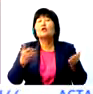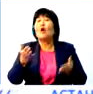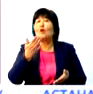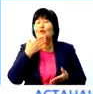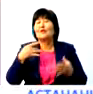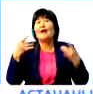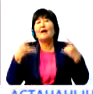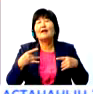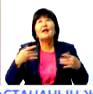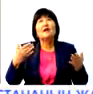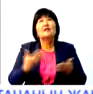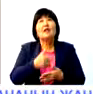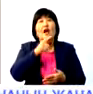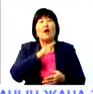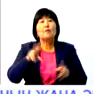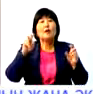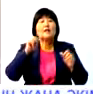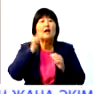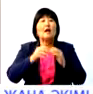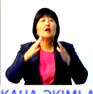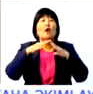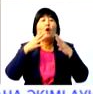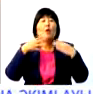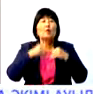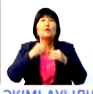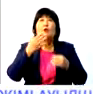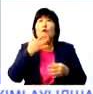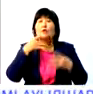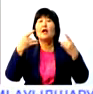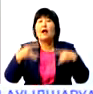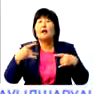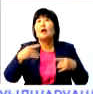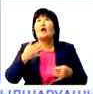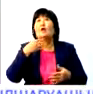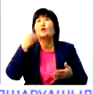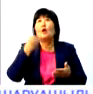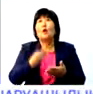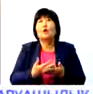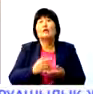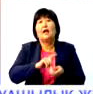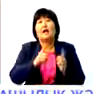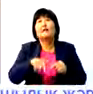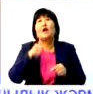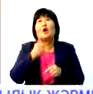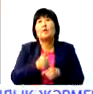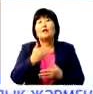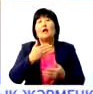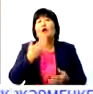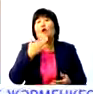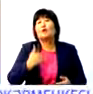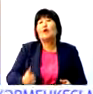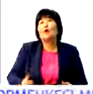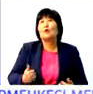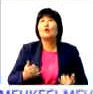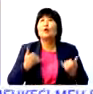арна. Жаңа маусымның ұраны әр отбасы төрінде ұлттық арна, яғни ұлттық құндылықтың ұйтқысына айналған бастарына рухты көтеретін,